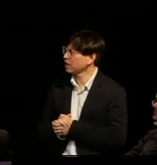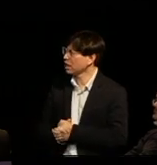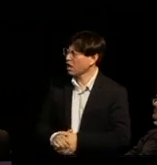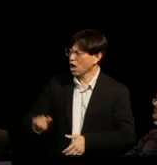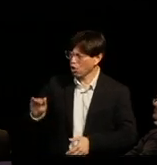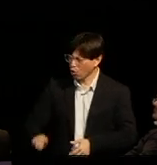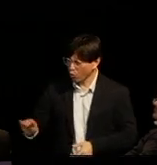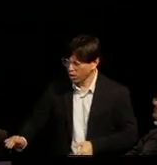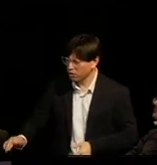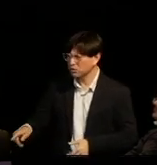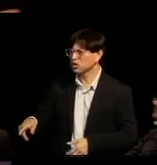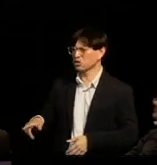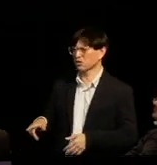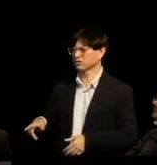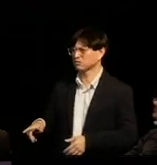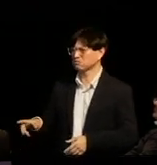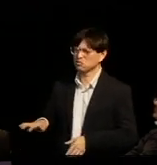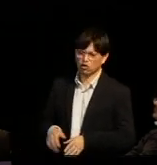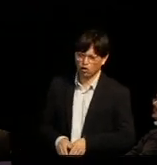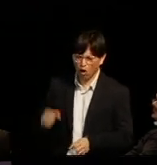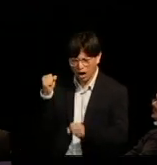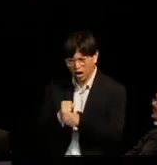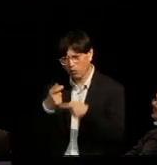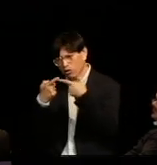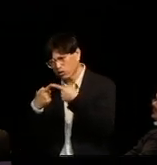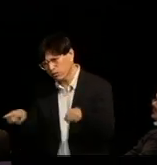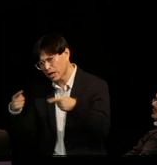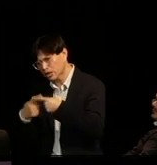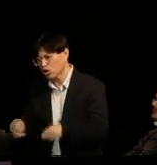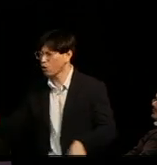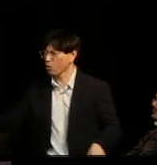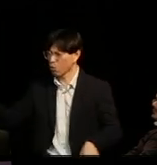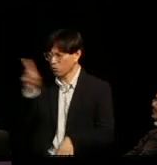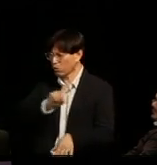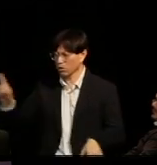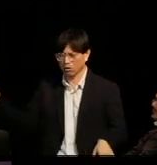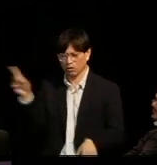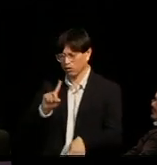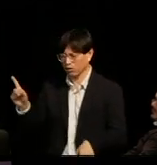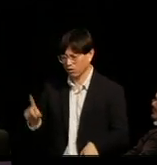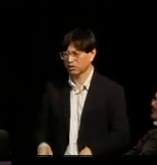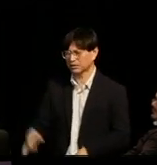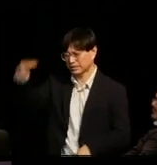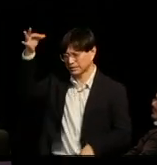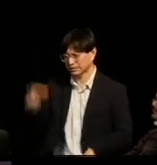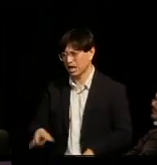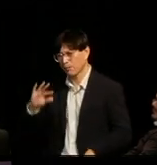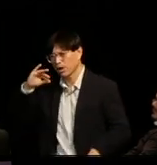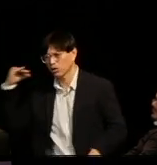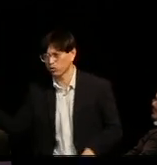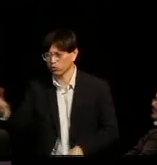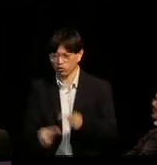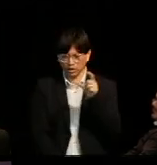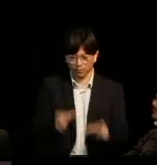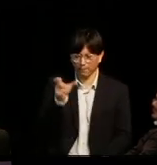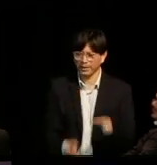che ha questa caratteristica mi comporto così No no stiamo dicendo che ci si comporta così sempre con tutti i bambini che vengono alla